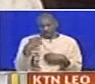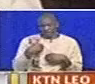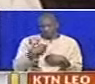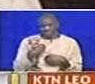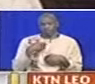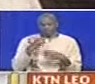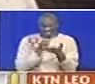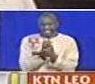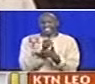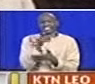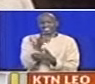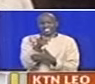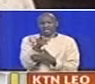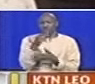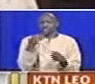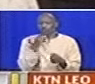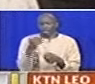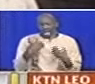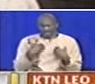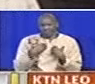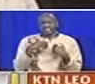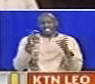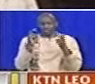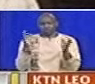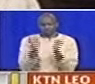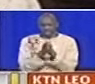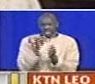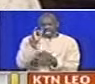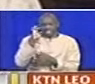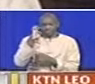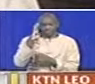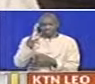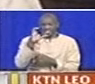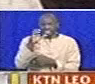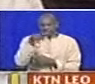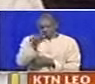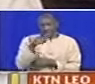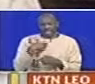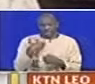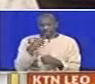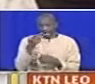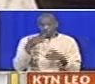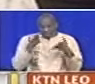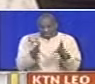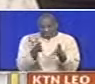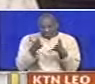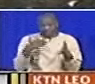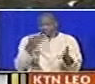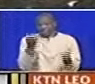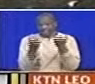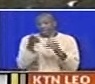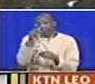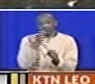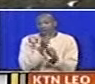so that we do not have issues with the IEBC. Their credibility is on the line in Kenya today. Kiti